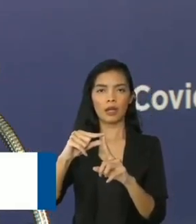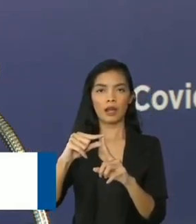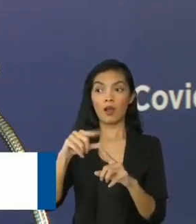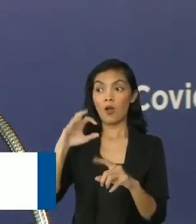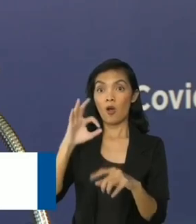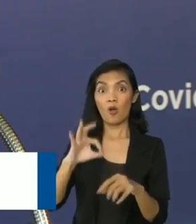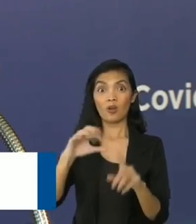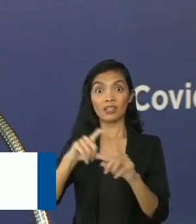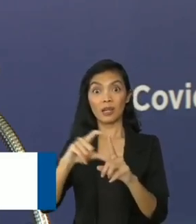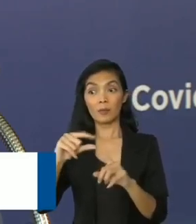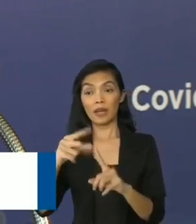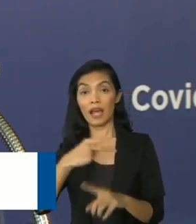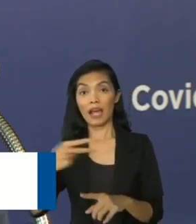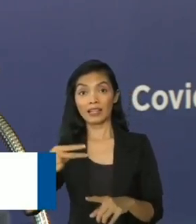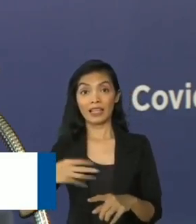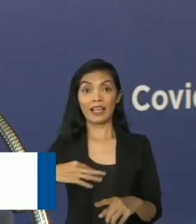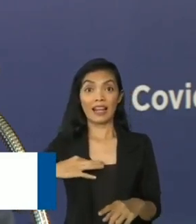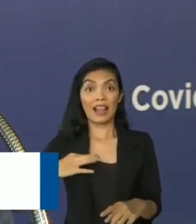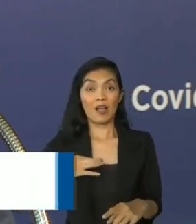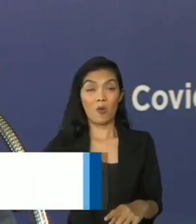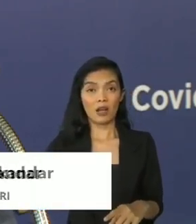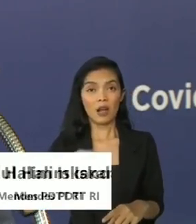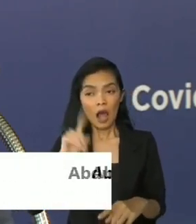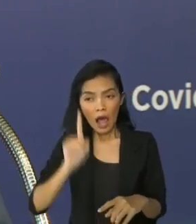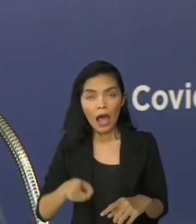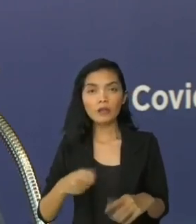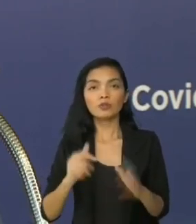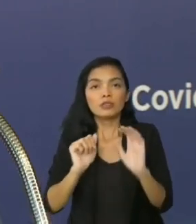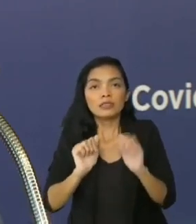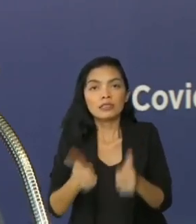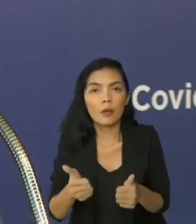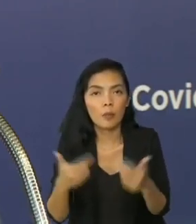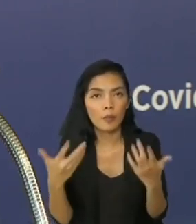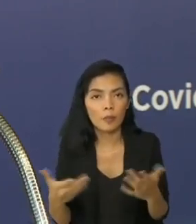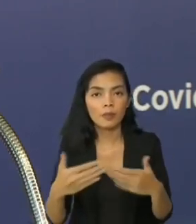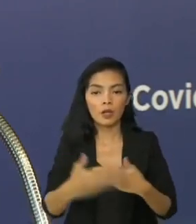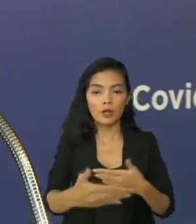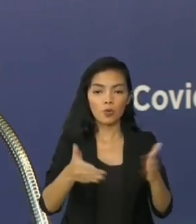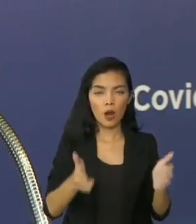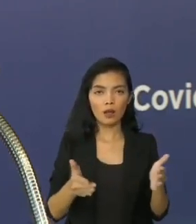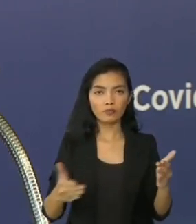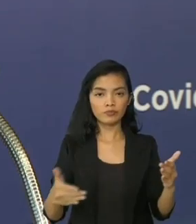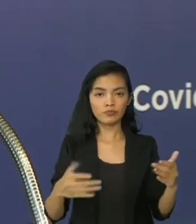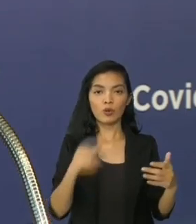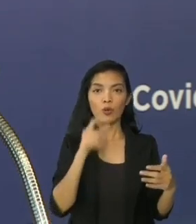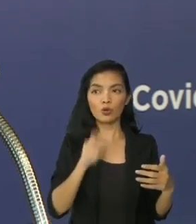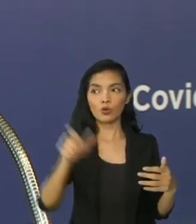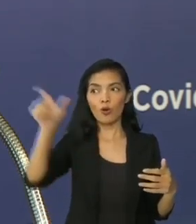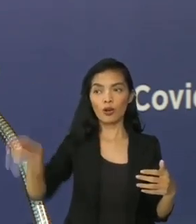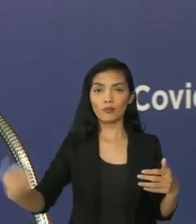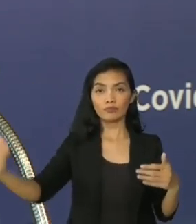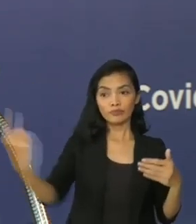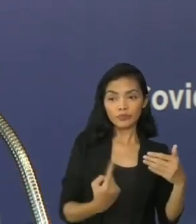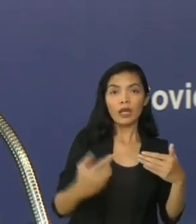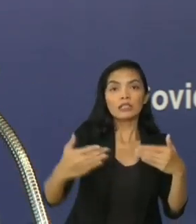relawan desa yang lain adalah membentuk atau menyiapkan ruang isolasi desa